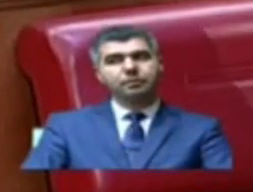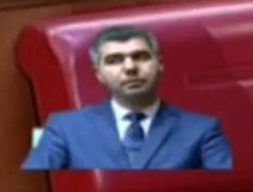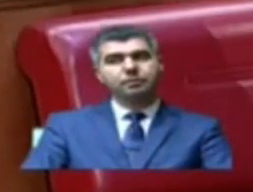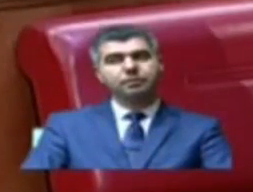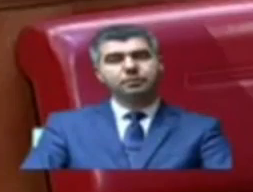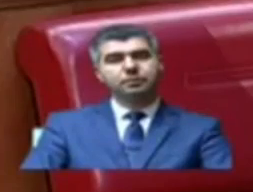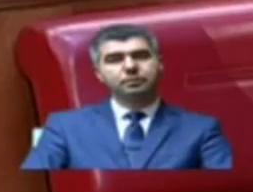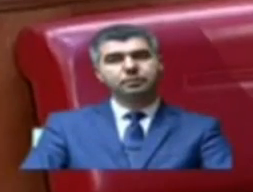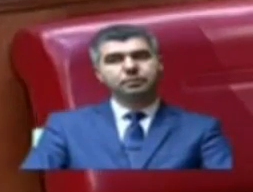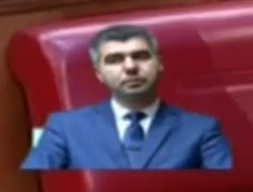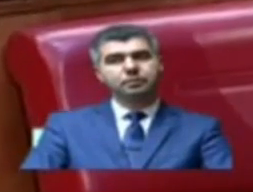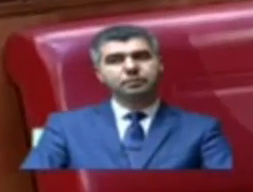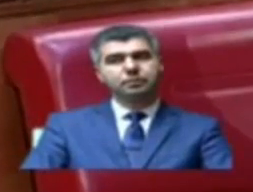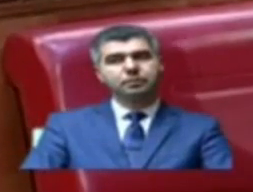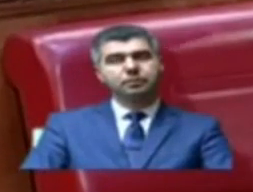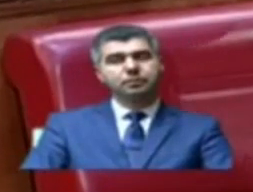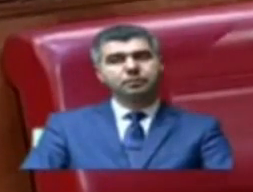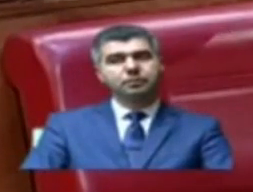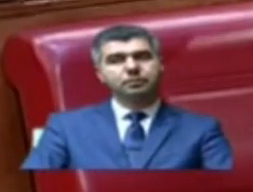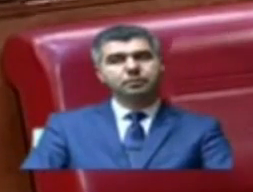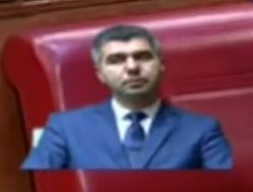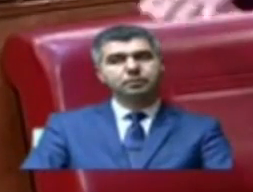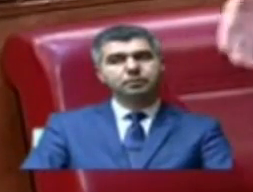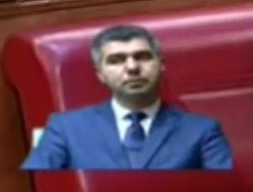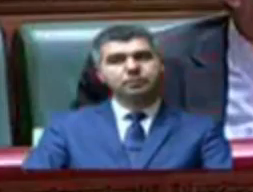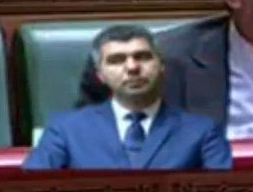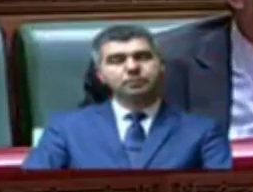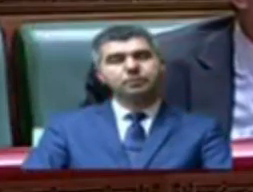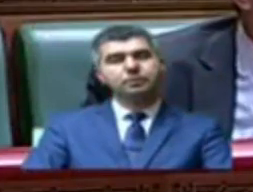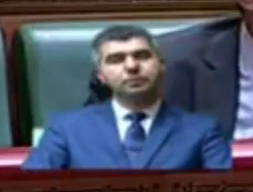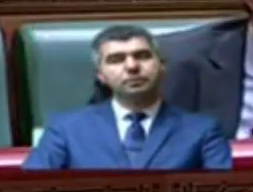اسكت واش تعرف المازوت ولا فين تعرف المازوت انت؟